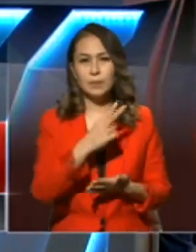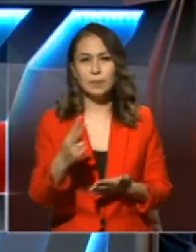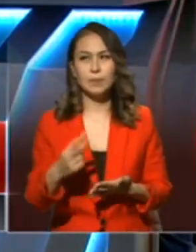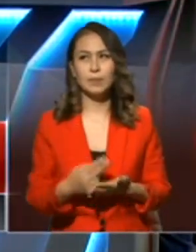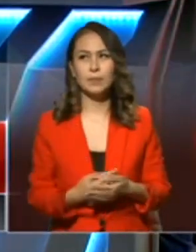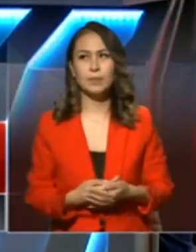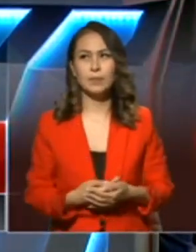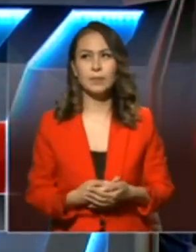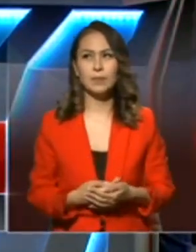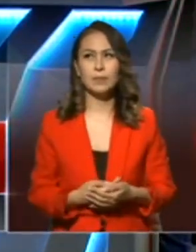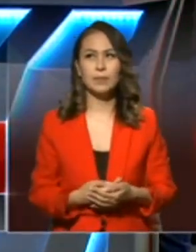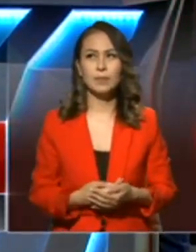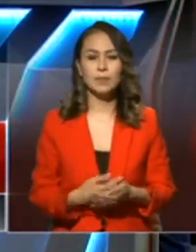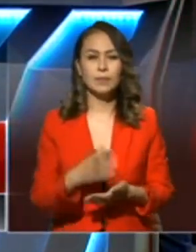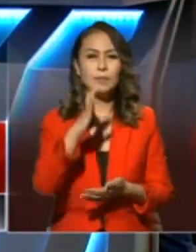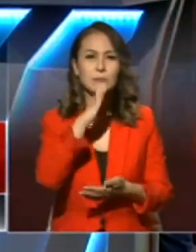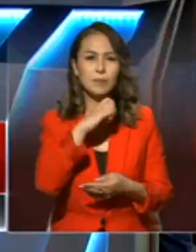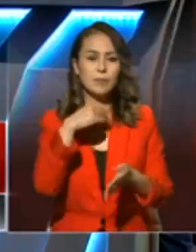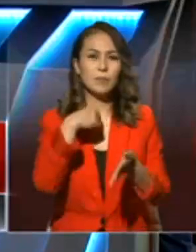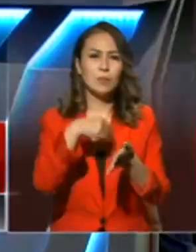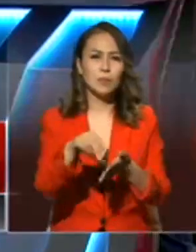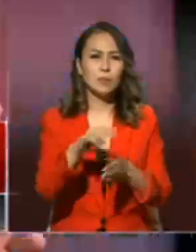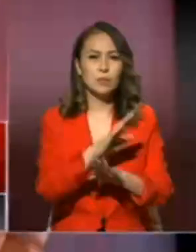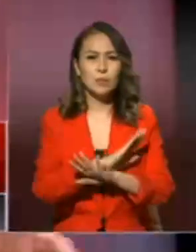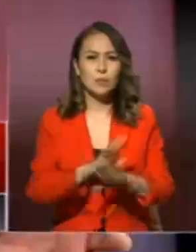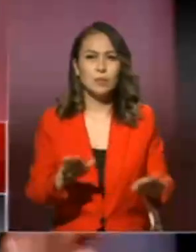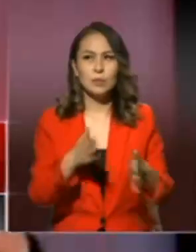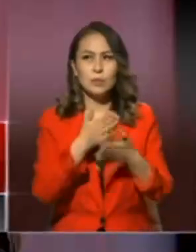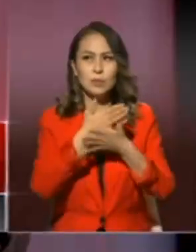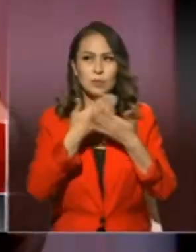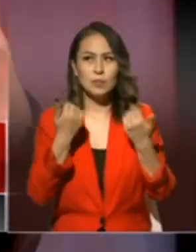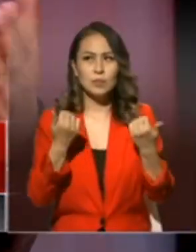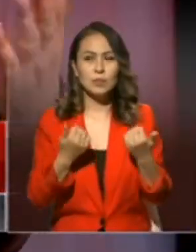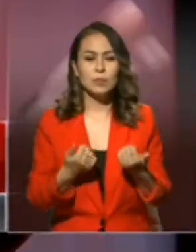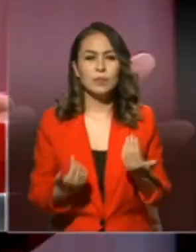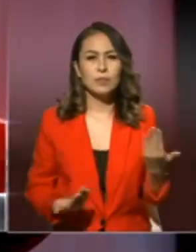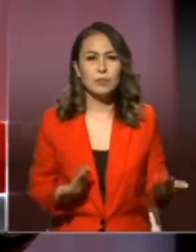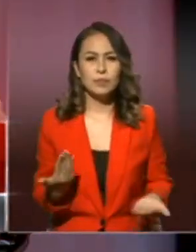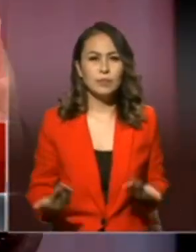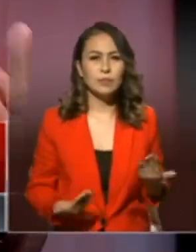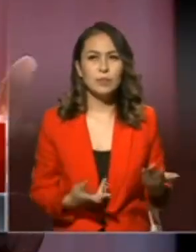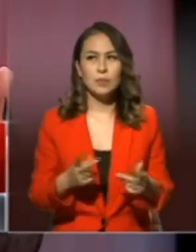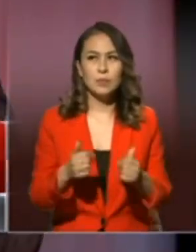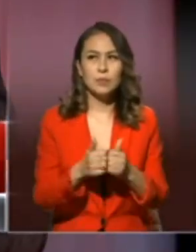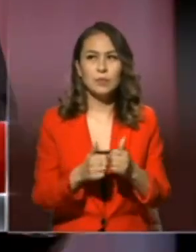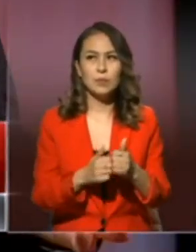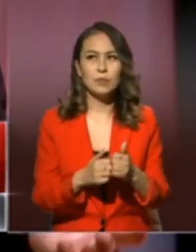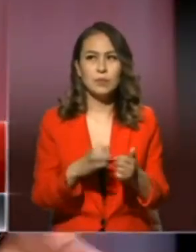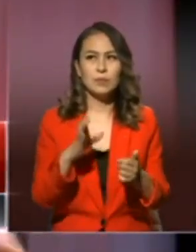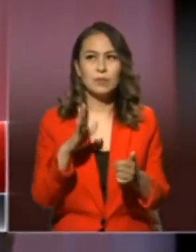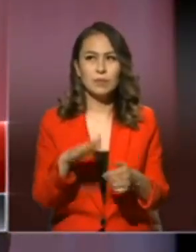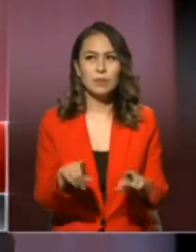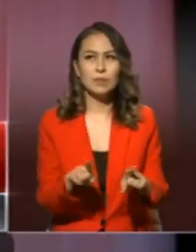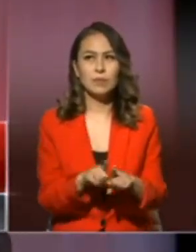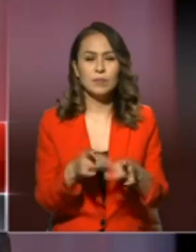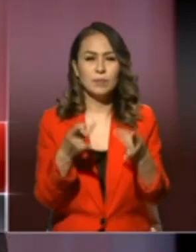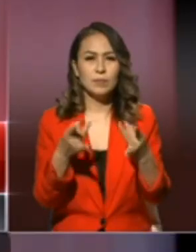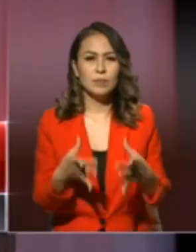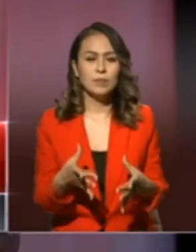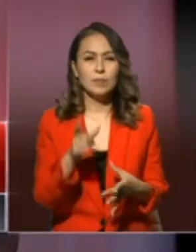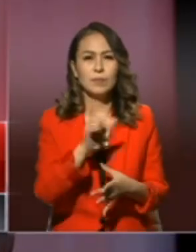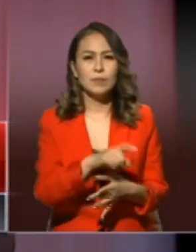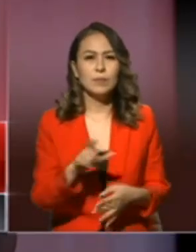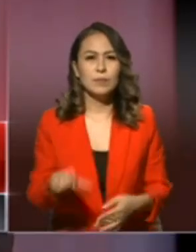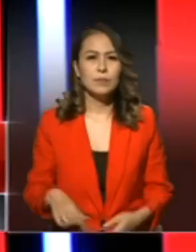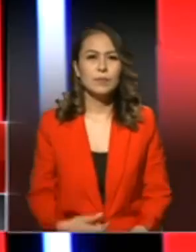Андай ұрлаған, сатып алған адамдар жоқ арамызда. Біреудің көршісі, біреудің құдасы, сондай қарапайым адамдар. Керек